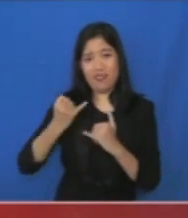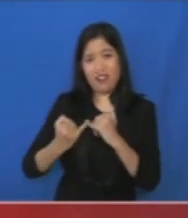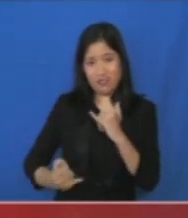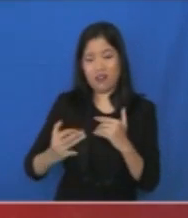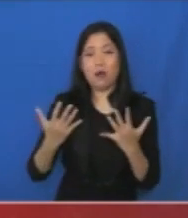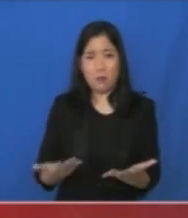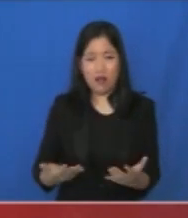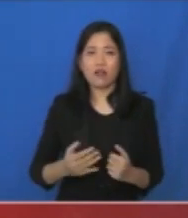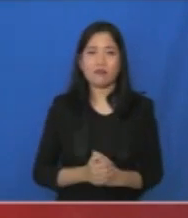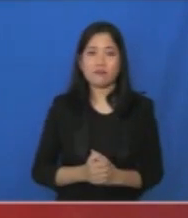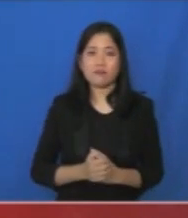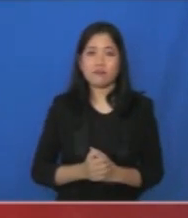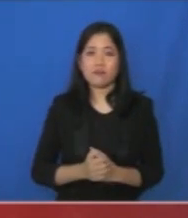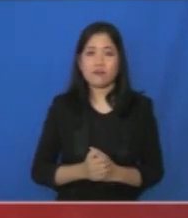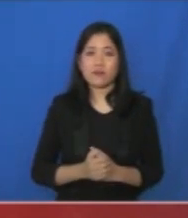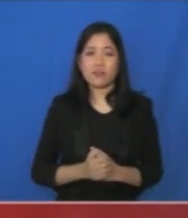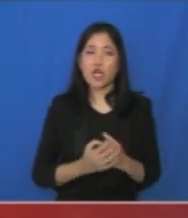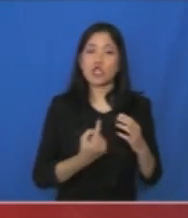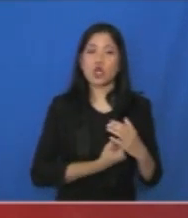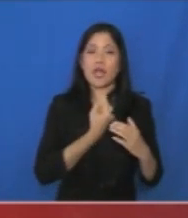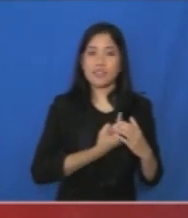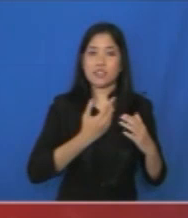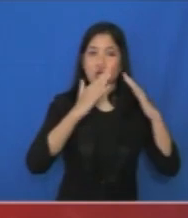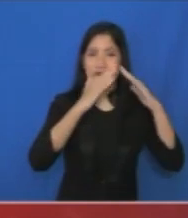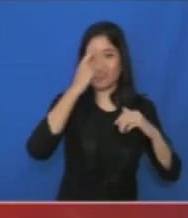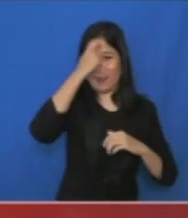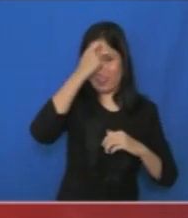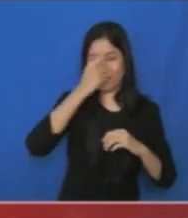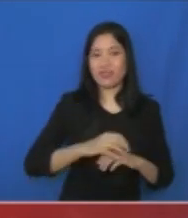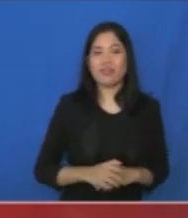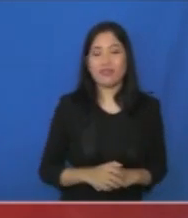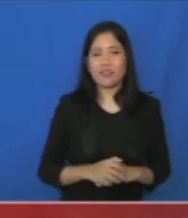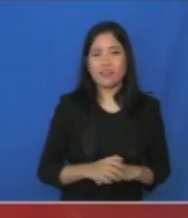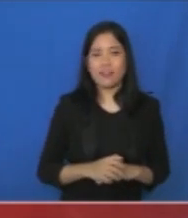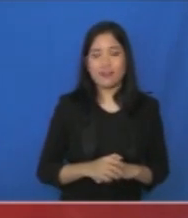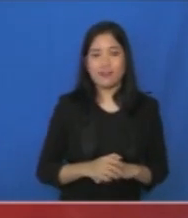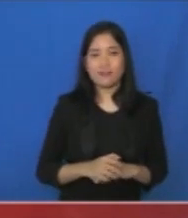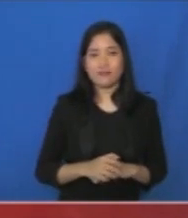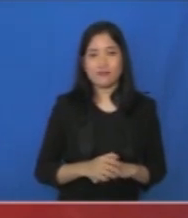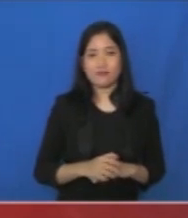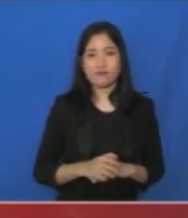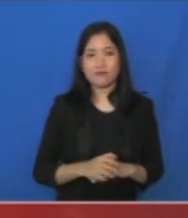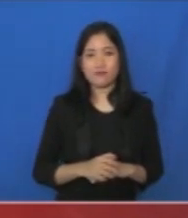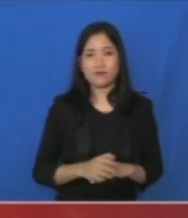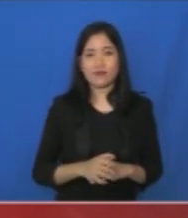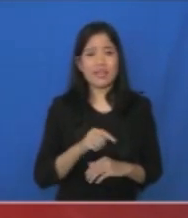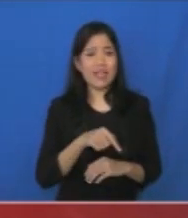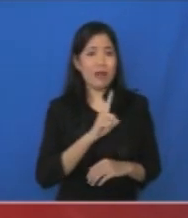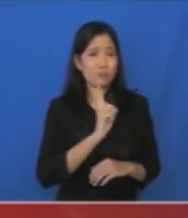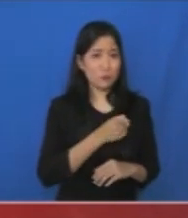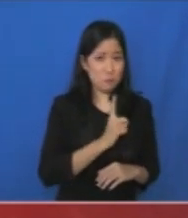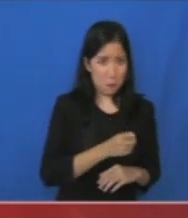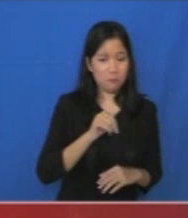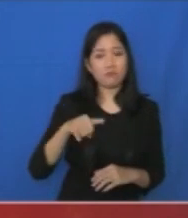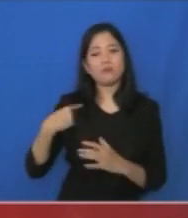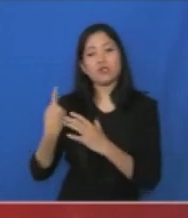adalah melaksanakan isolasi rumah sakit ini dilakukan manakala isolasi zip Mandiri tidak